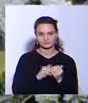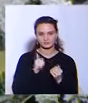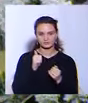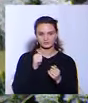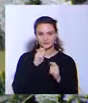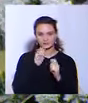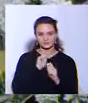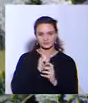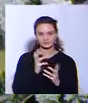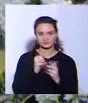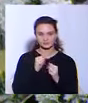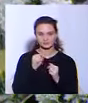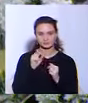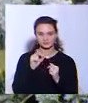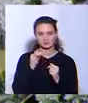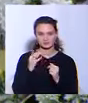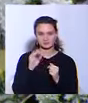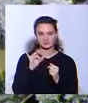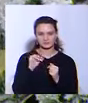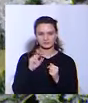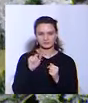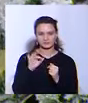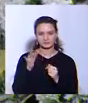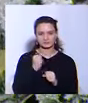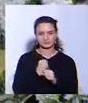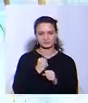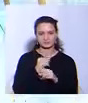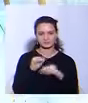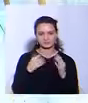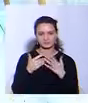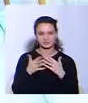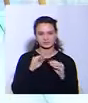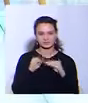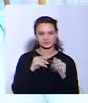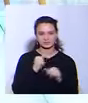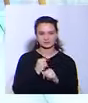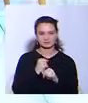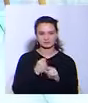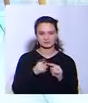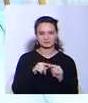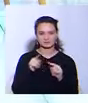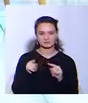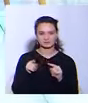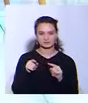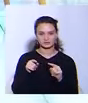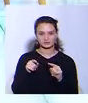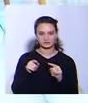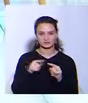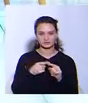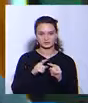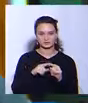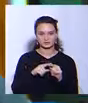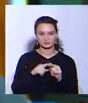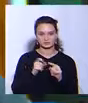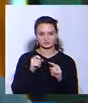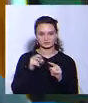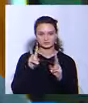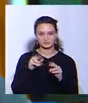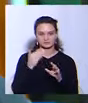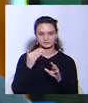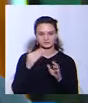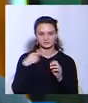საჩუქარი მივიღეთ. დემეს, მარიამის და დათოს ნამუშევარი, ხელით ნამუშევარი. ეს არის კომპანია სანვაინის ღვინო, რომელიც ჩამოსხმულია სპეციალურად